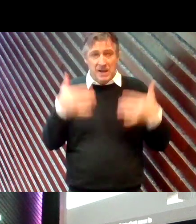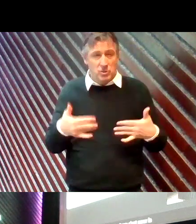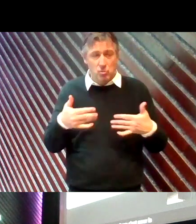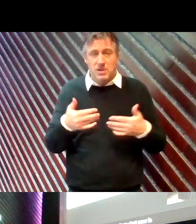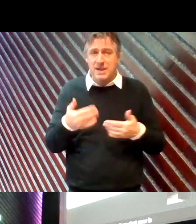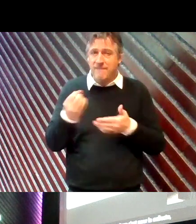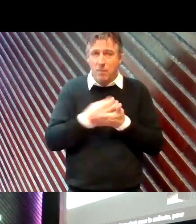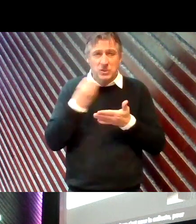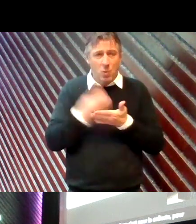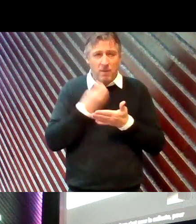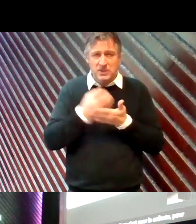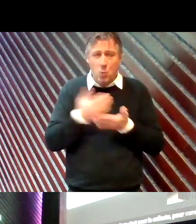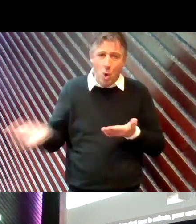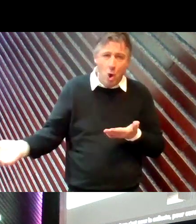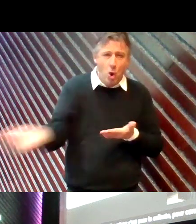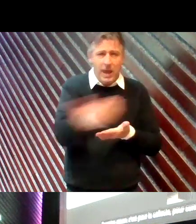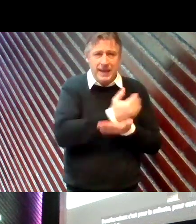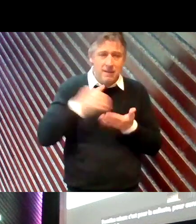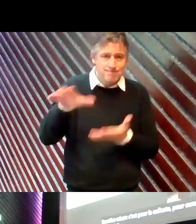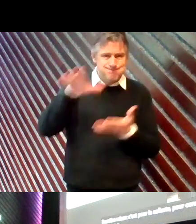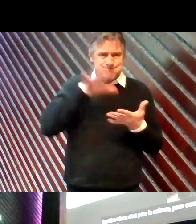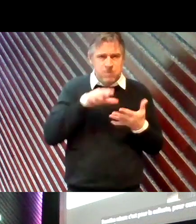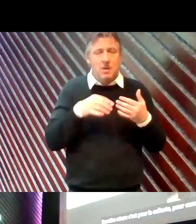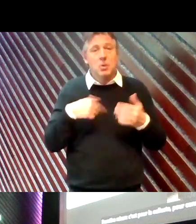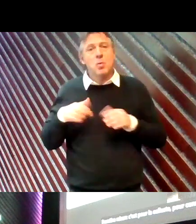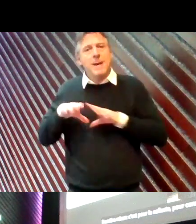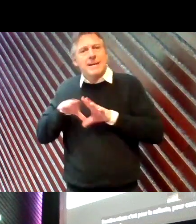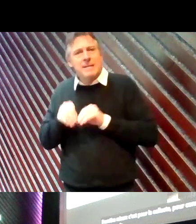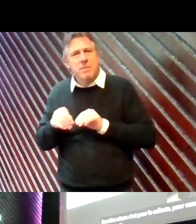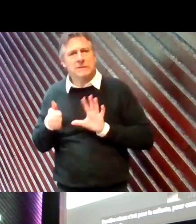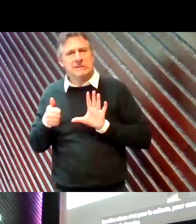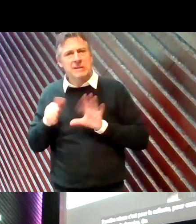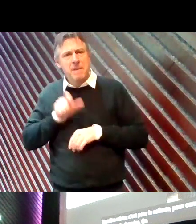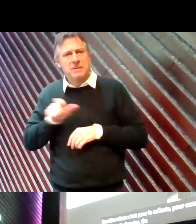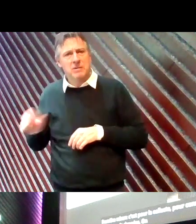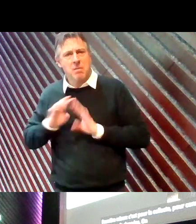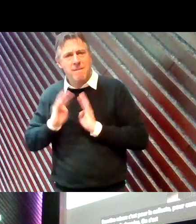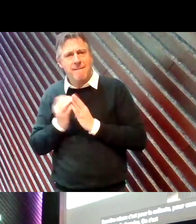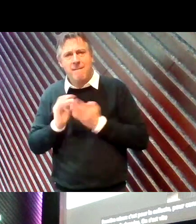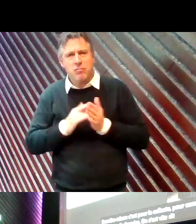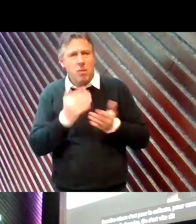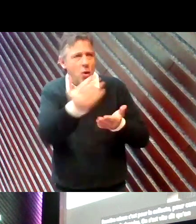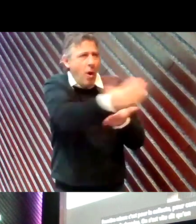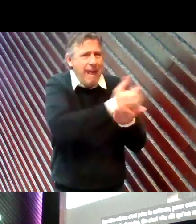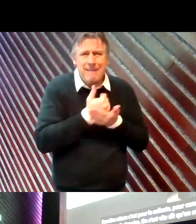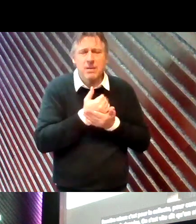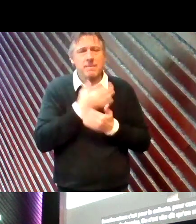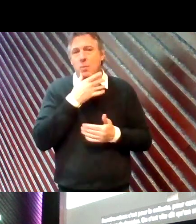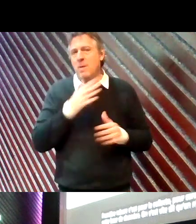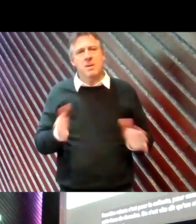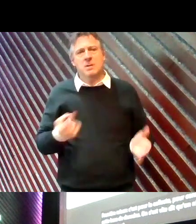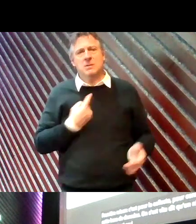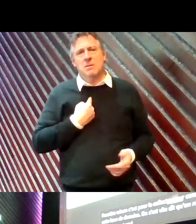données on s'est très vite dit nous petite équipe de six personnes on n'y arrivera pas tout seul il faut essayer de fédérer les